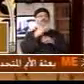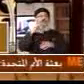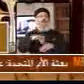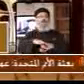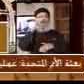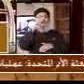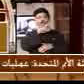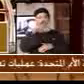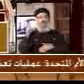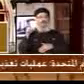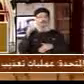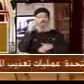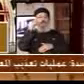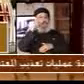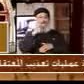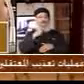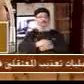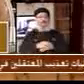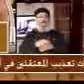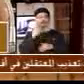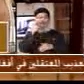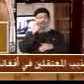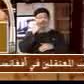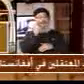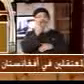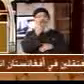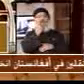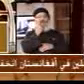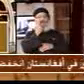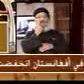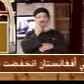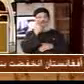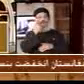لخلاصك حتى وإن كانت دمعة واحدة من عينك.